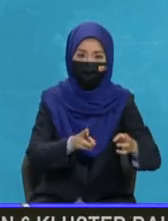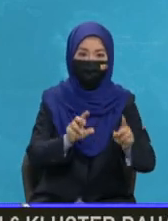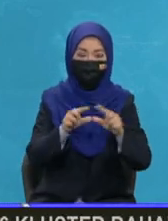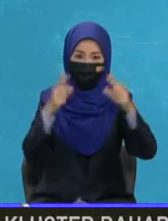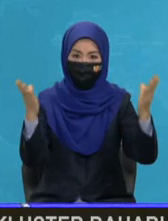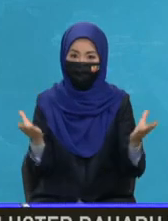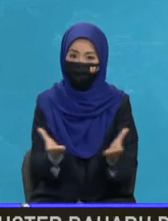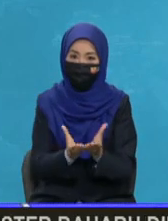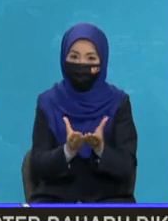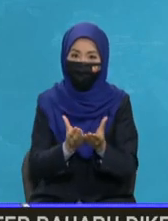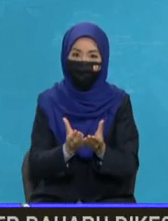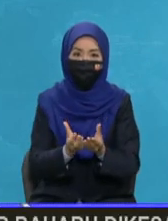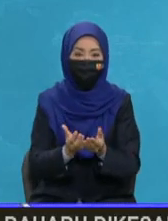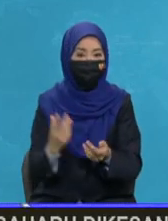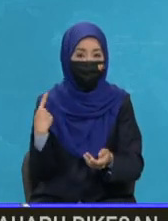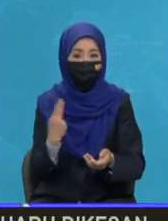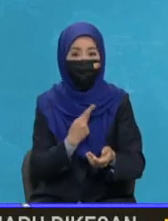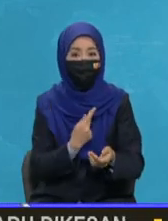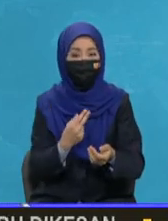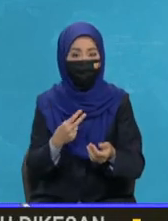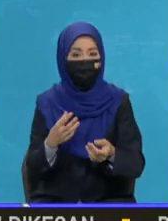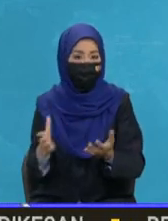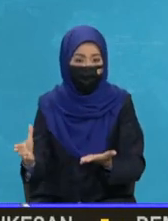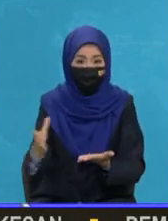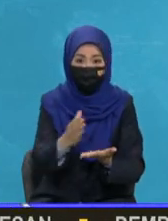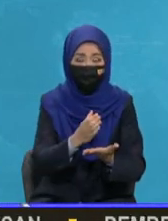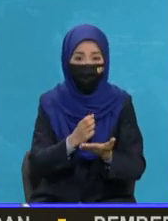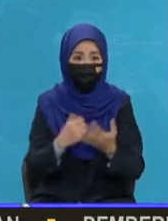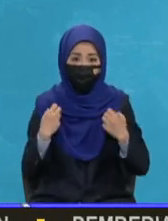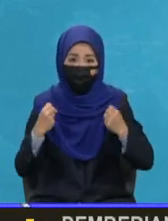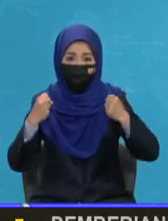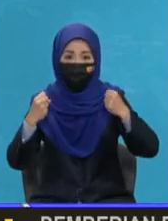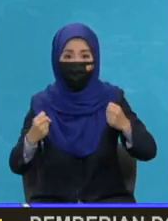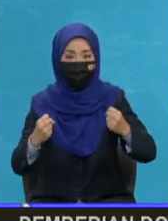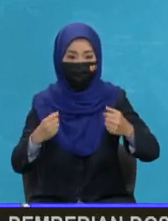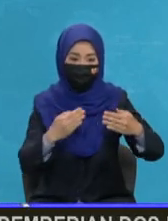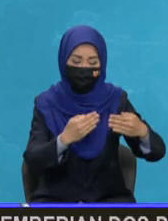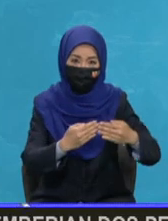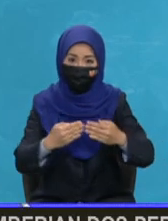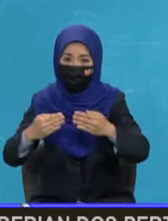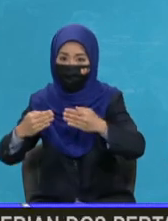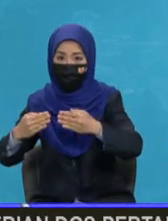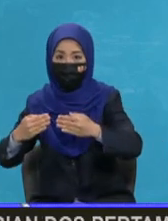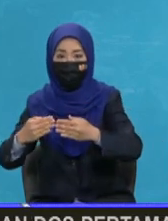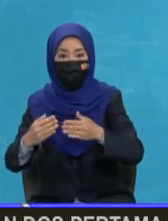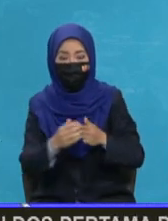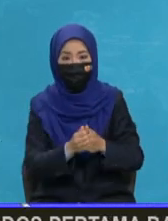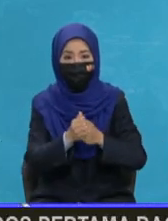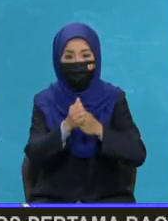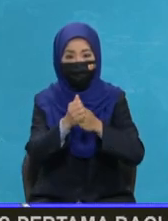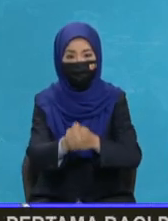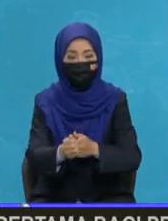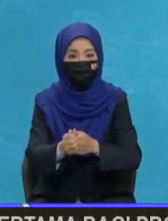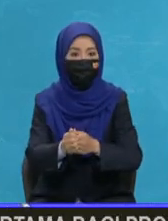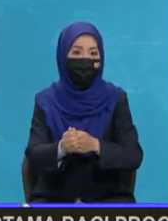this regard we need to read a book kolektif efek ini sering that we continue to take a Leading role in